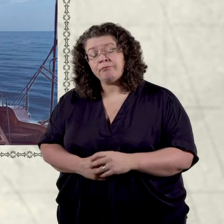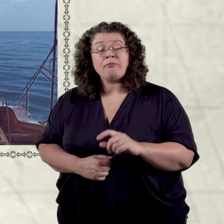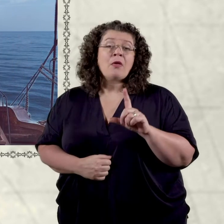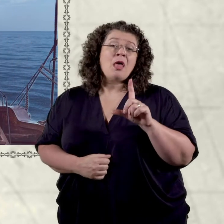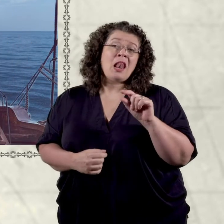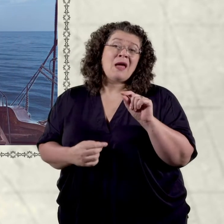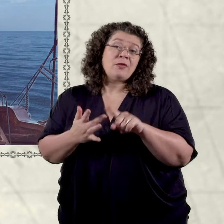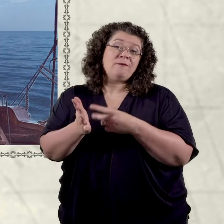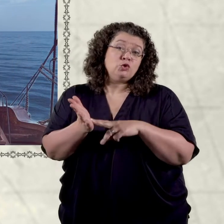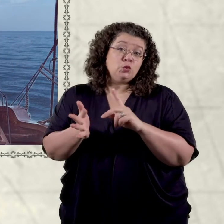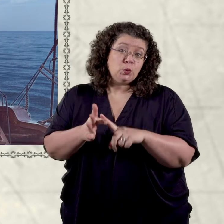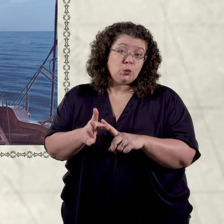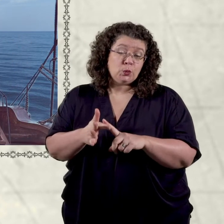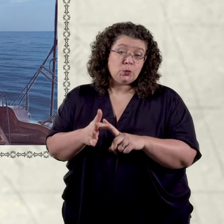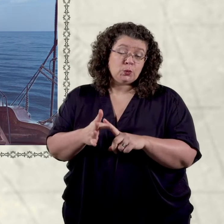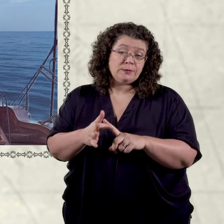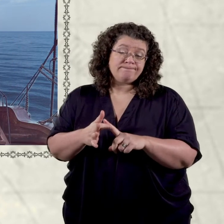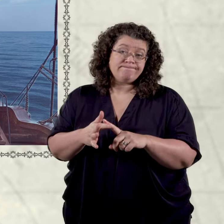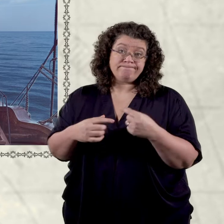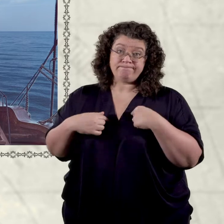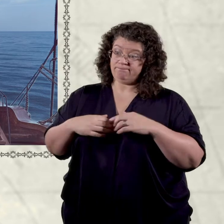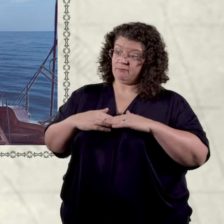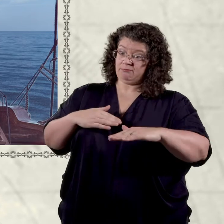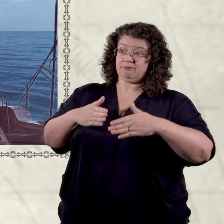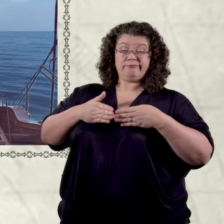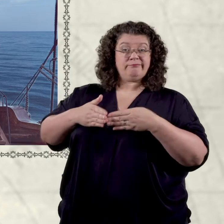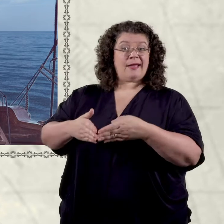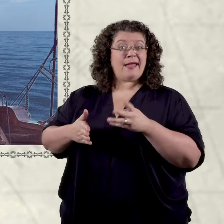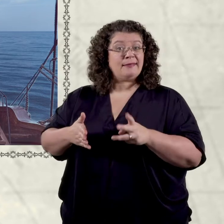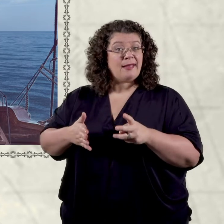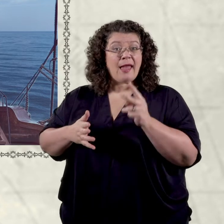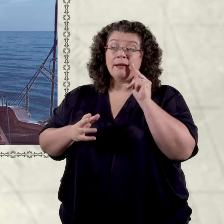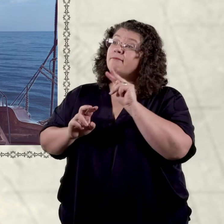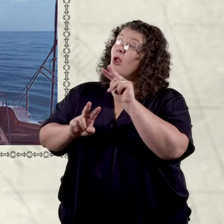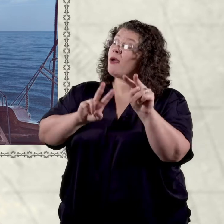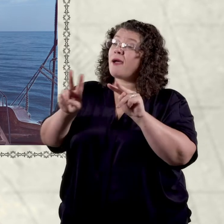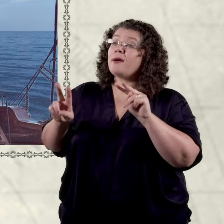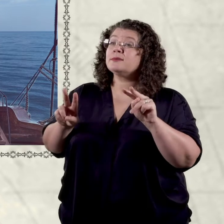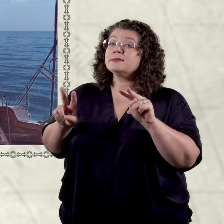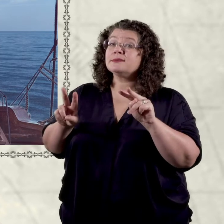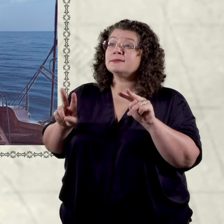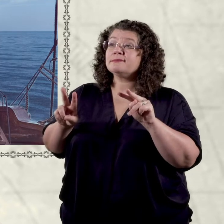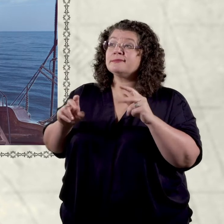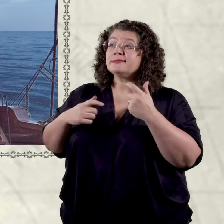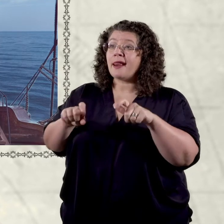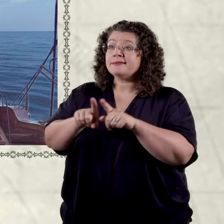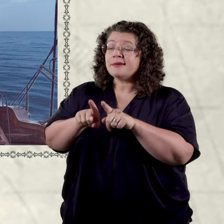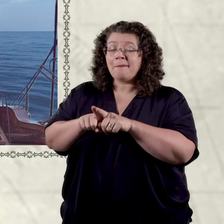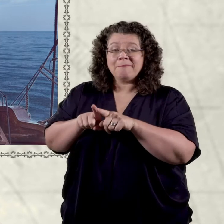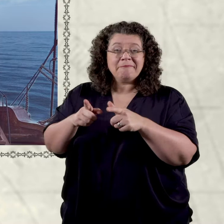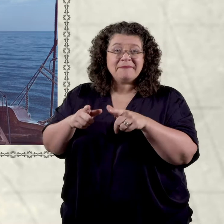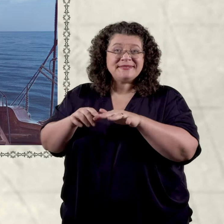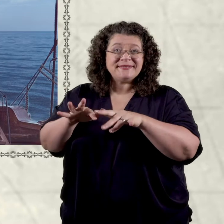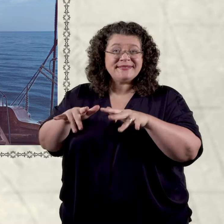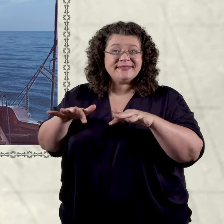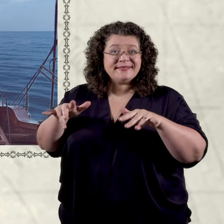Yr 11 o Fehefin, Mehefin 11. Dyma fi ar y dec eto, yn edrych